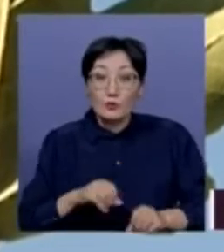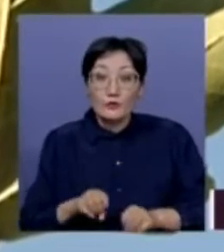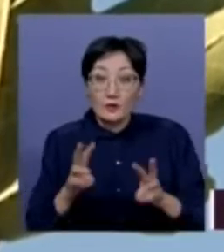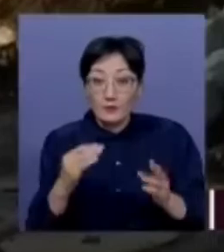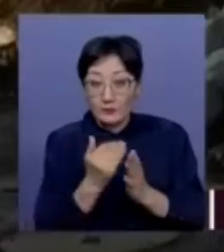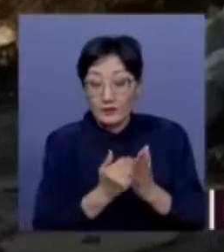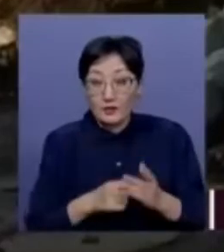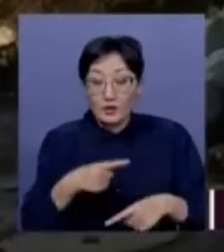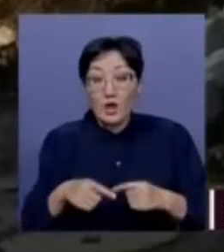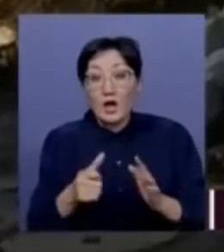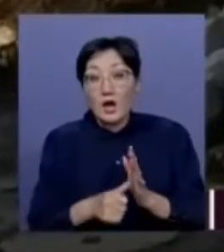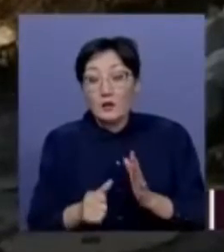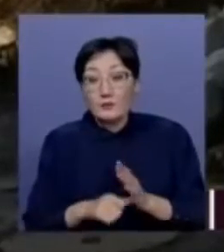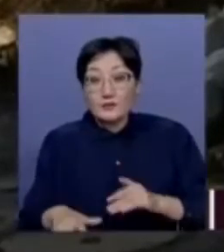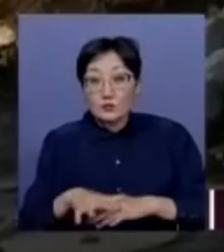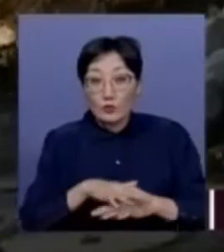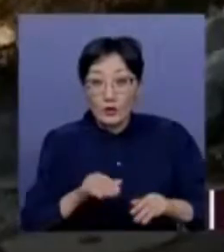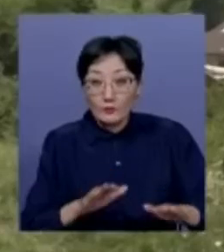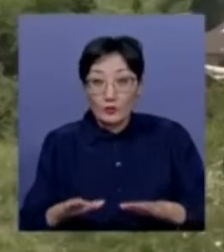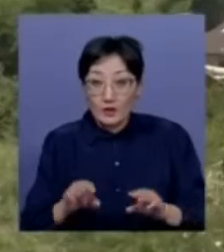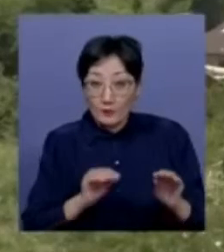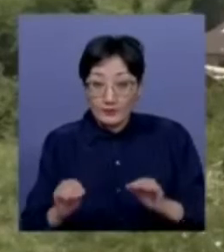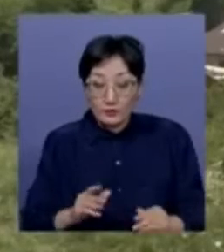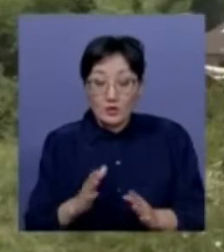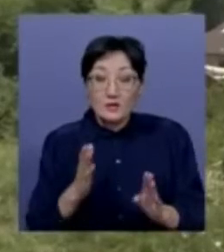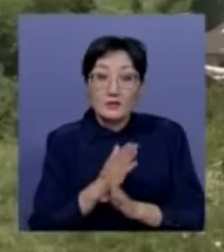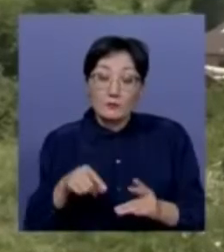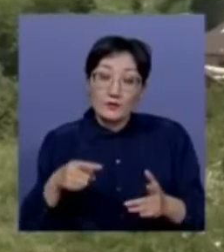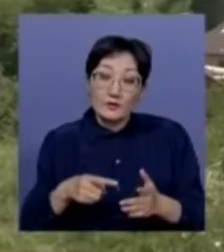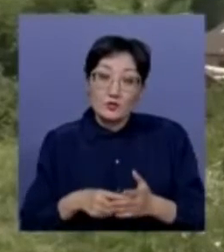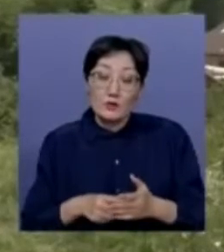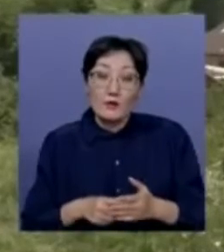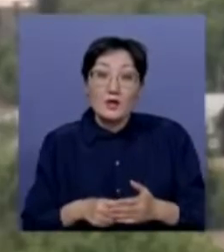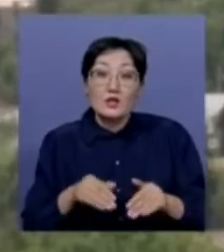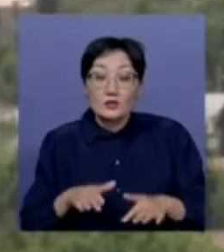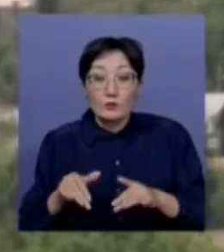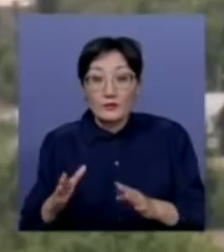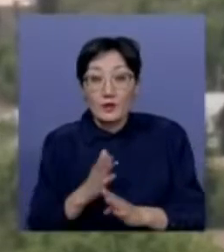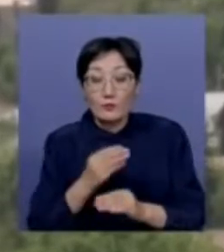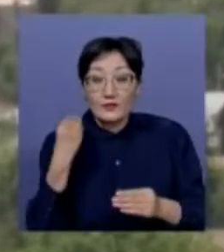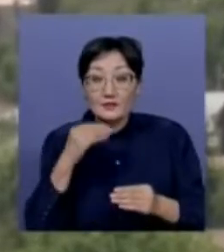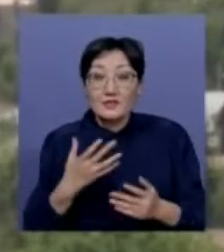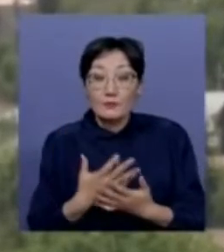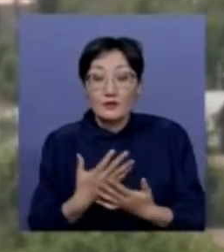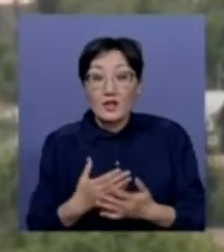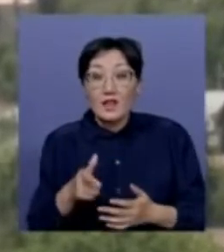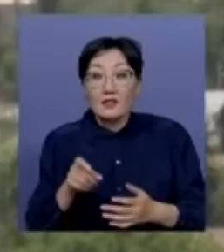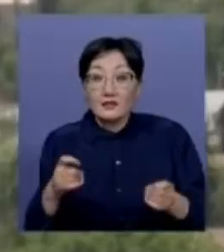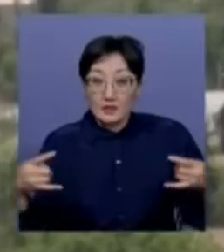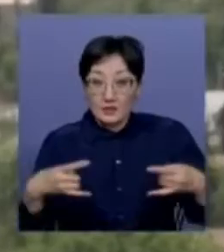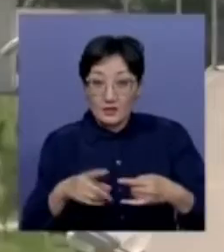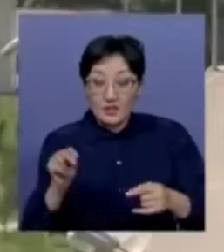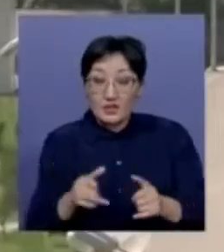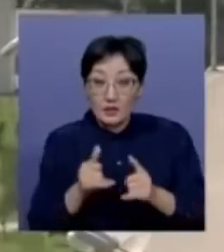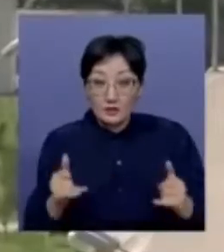картасы арқылы 60 қоғамдық орындар абаттандырылды. Сондай-ақ экологиялық мәселе де қолға алынып, ауаның сапасын көрсететін LED-экрандардың саны